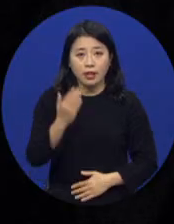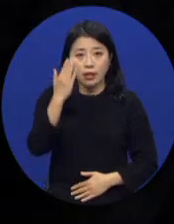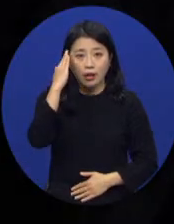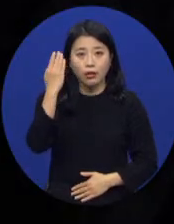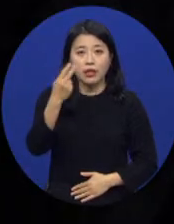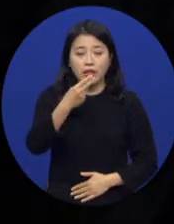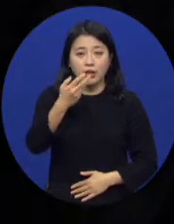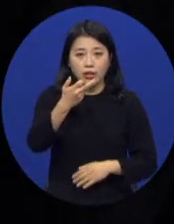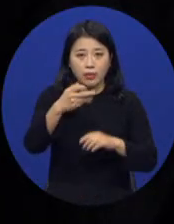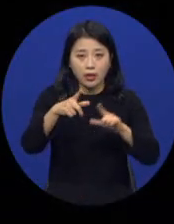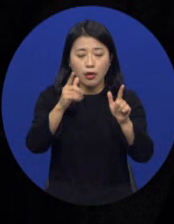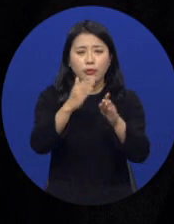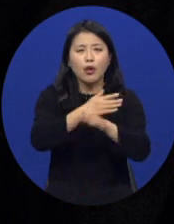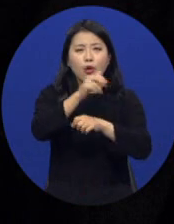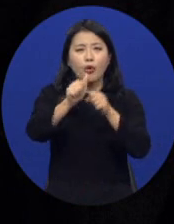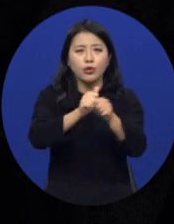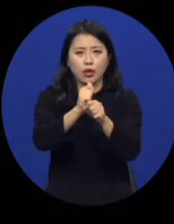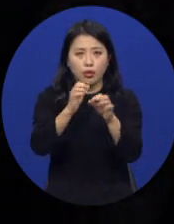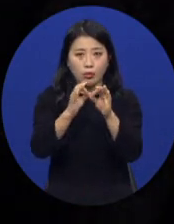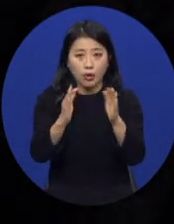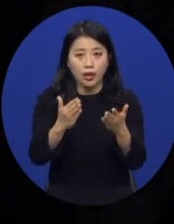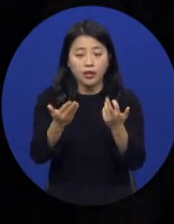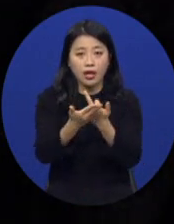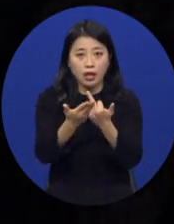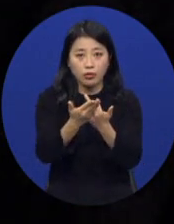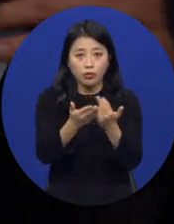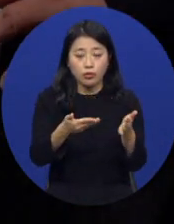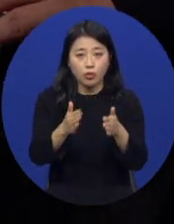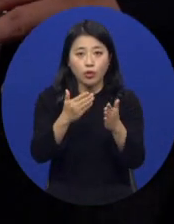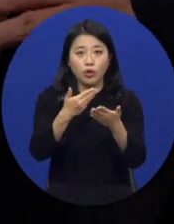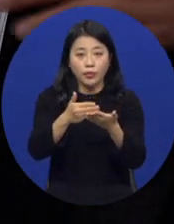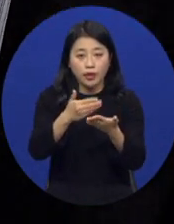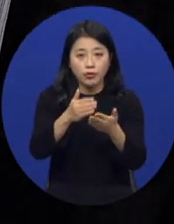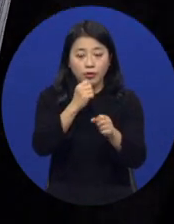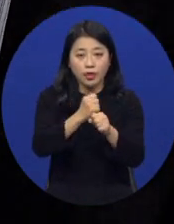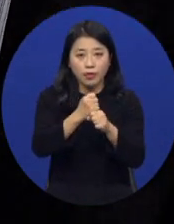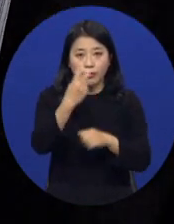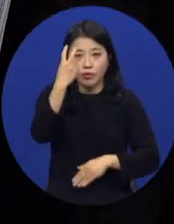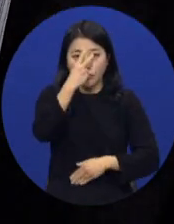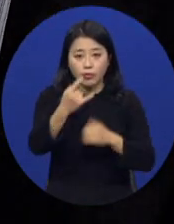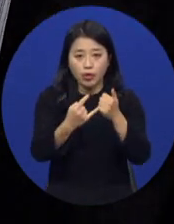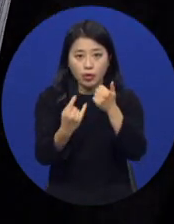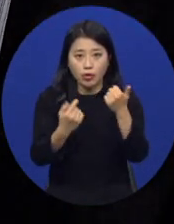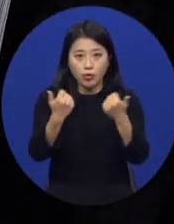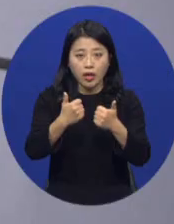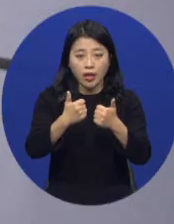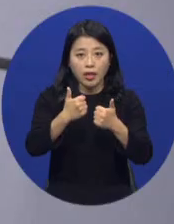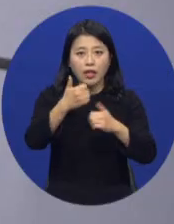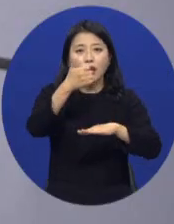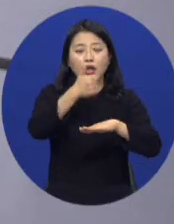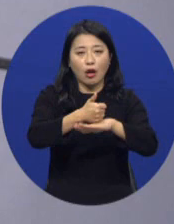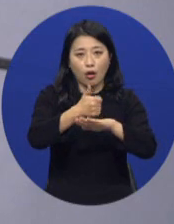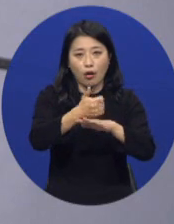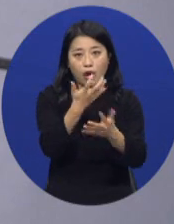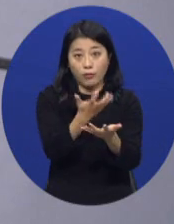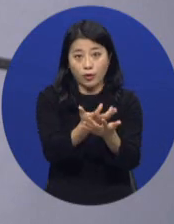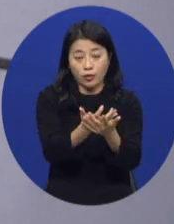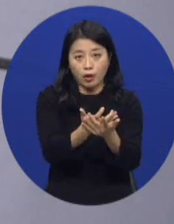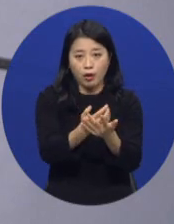지난 2018년부터 5년 동안 이뤄진 제주도 미술작품 심의위원회 회의 결과 문건